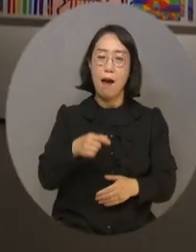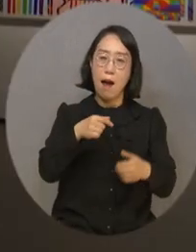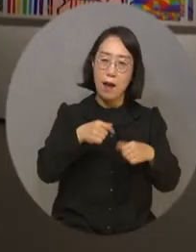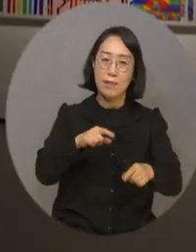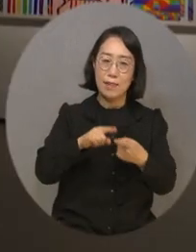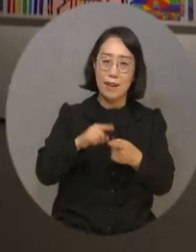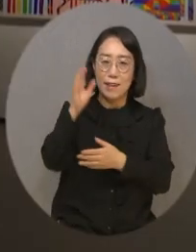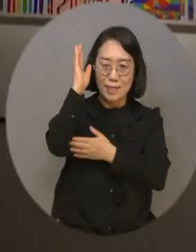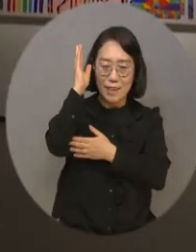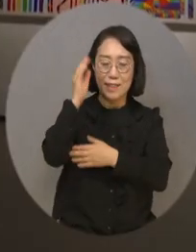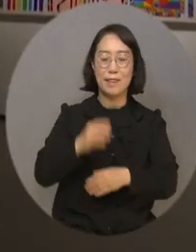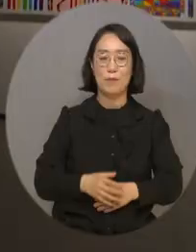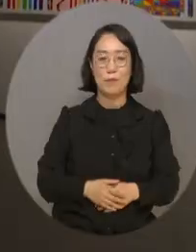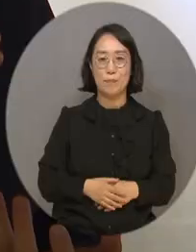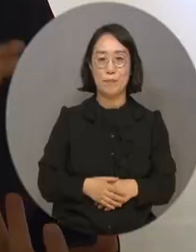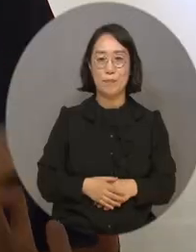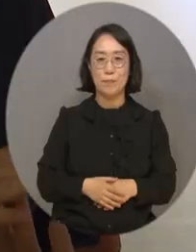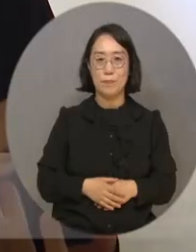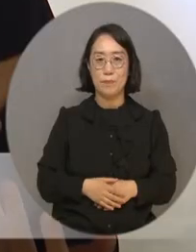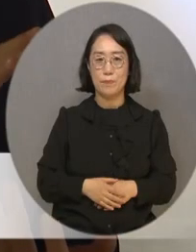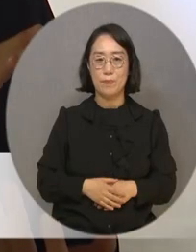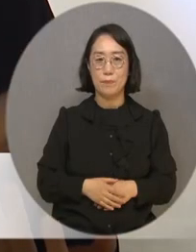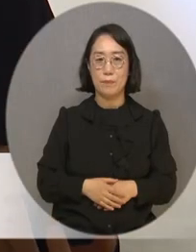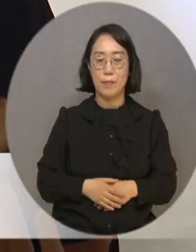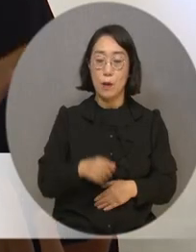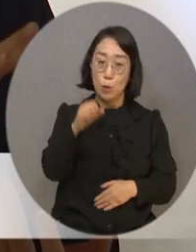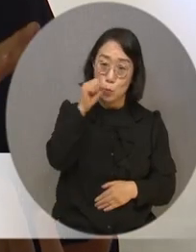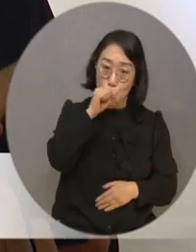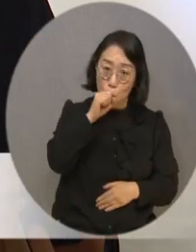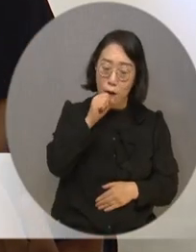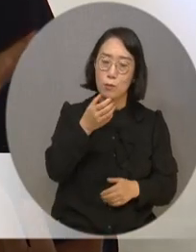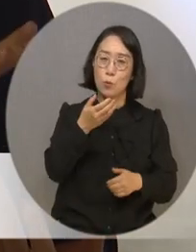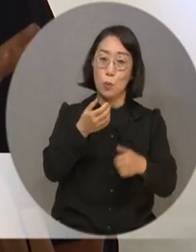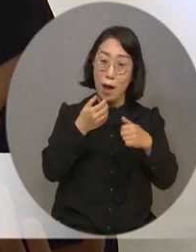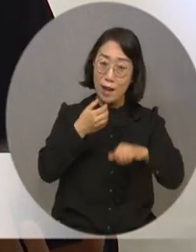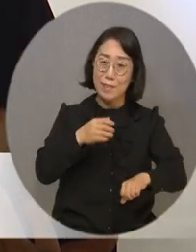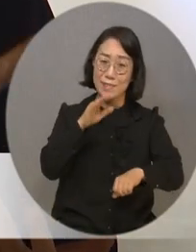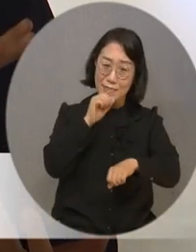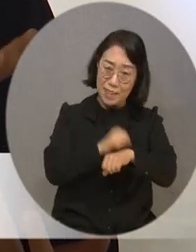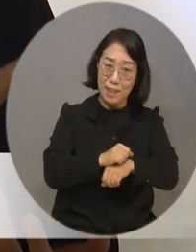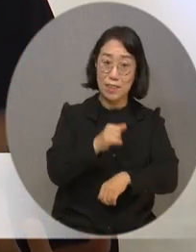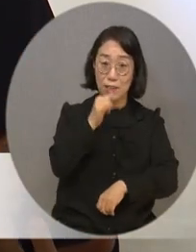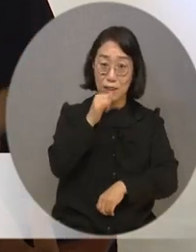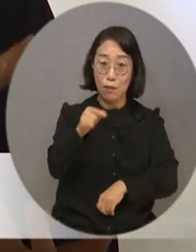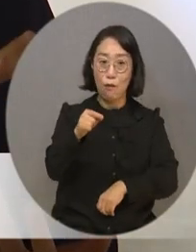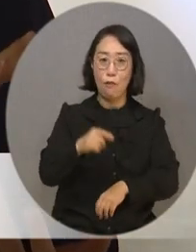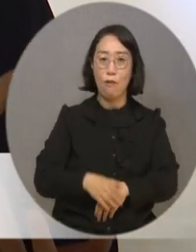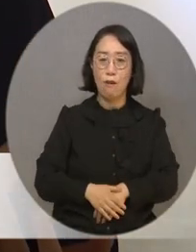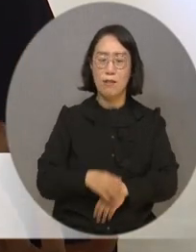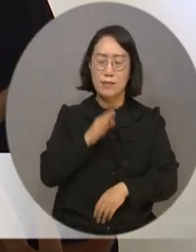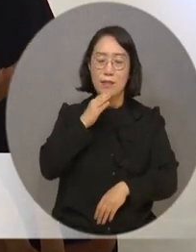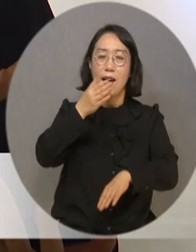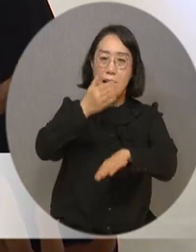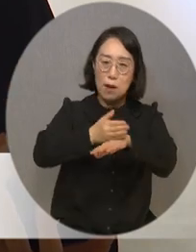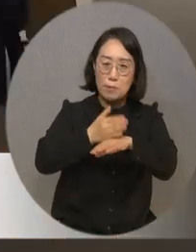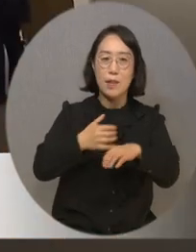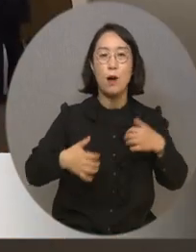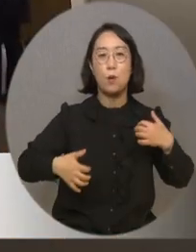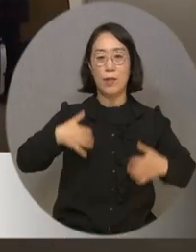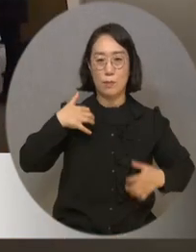대한 마음을 전하기도 하였습니다. 좋아하는 것과 또 잘하는 것이 있다는 것이 참 감사하고